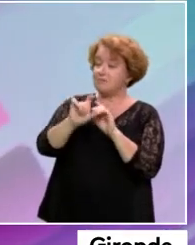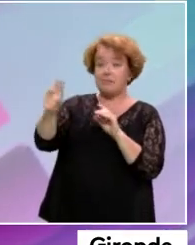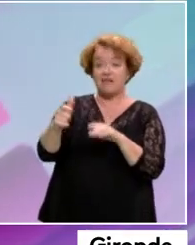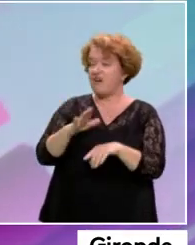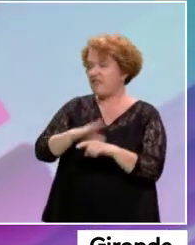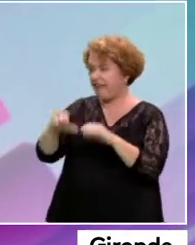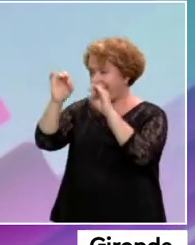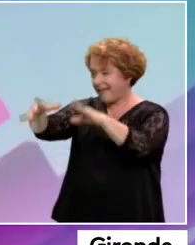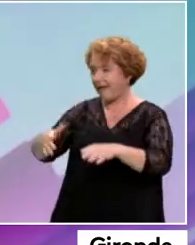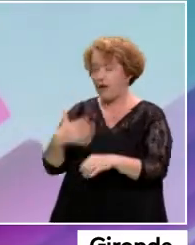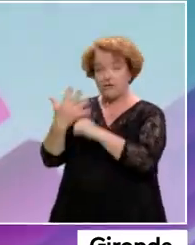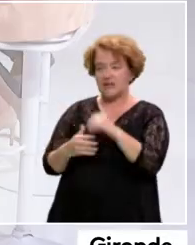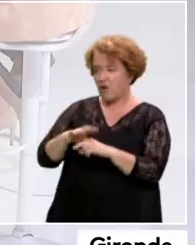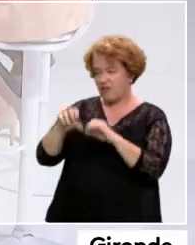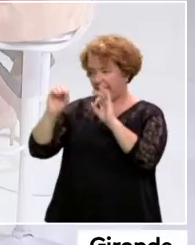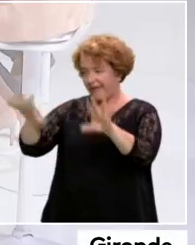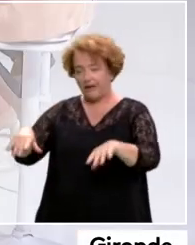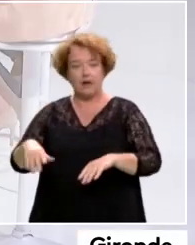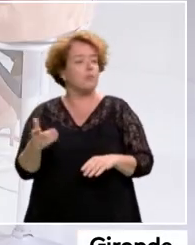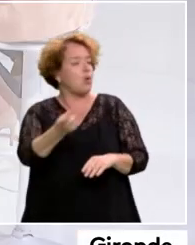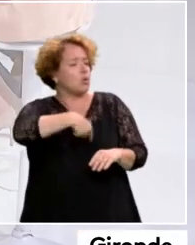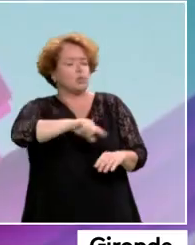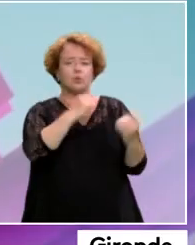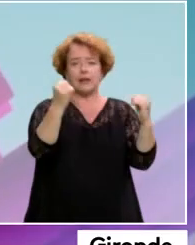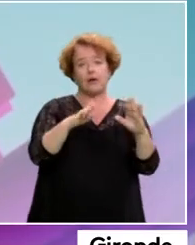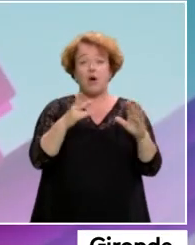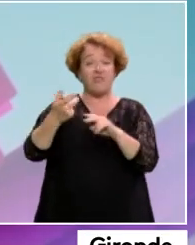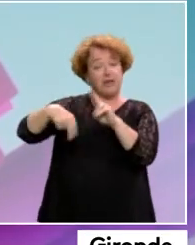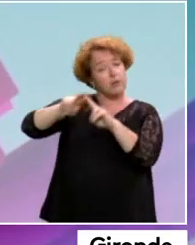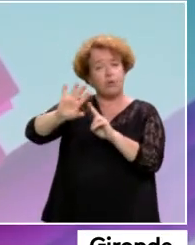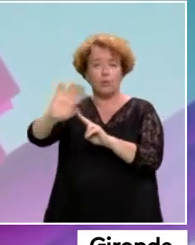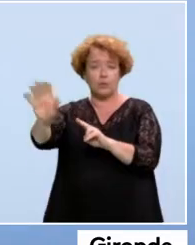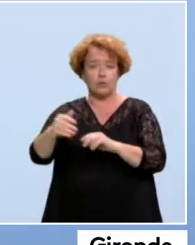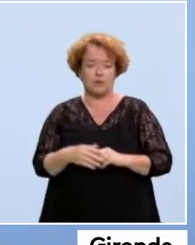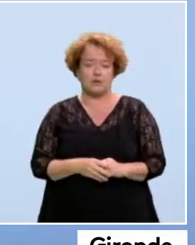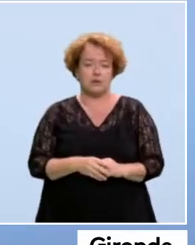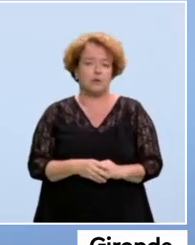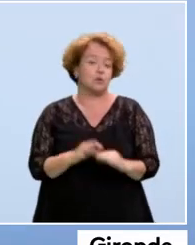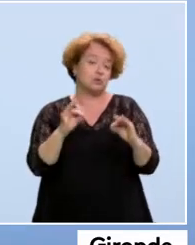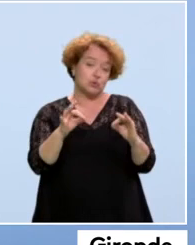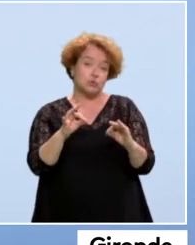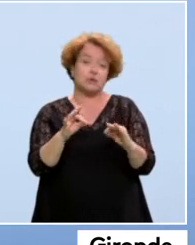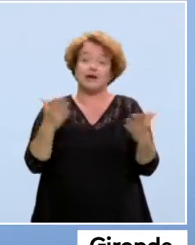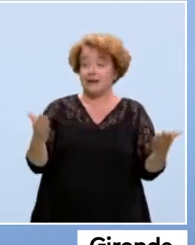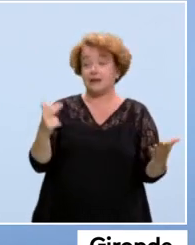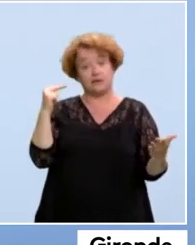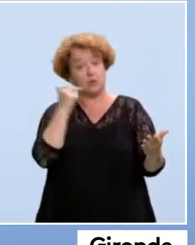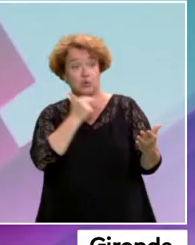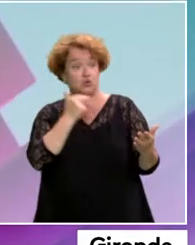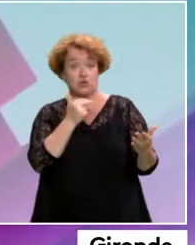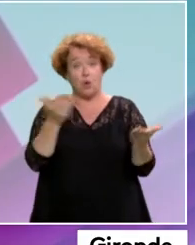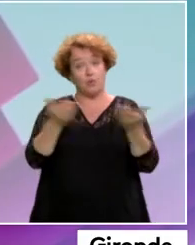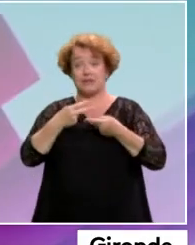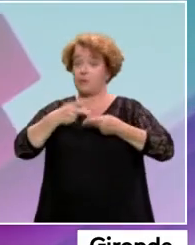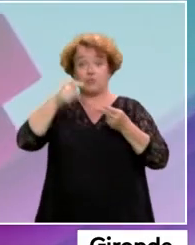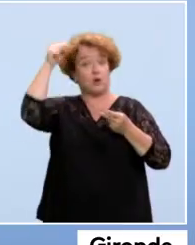tout le monde est d'accord de toute façon ce sujet Nicolas Thierry fait pas sur les réponses mais sur le chemin urgence de faire quelque chose pour l'hôpital